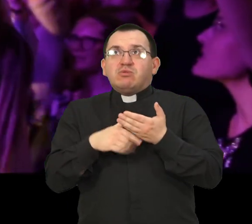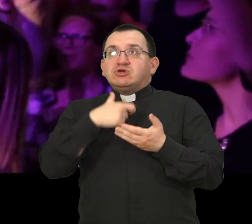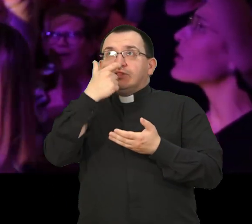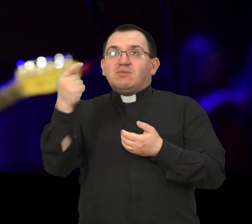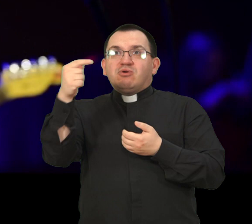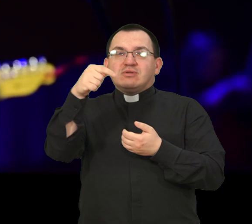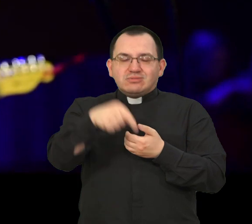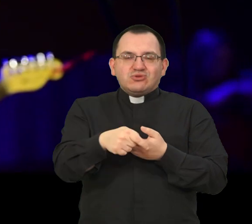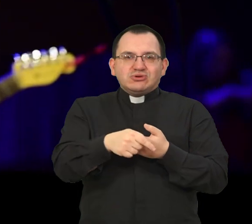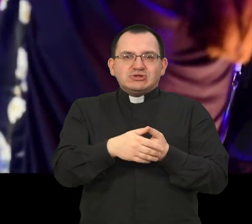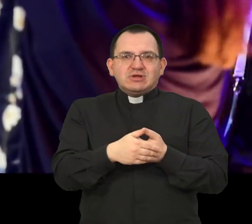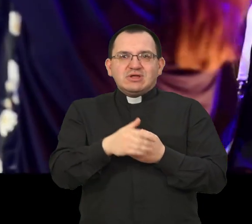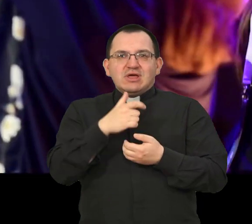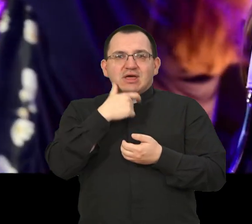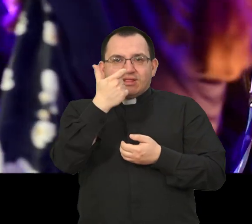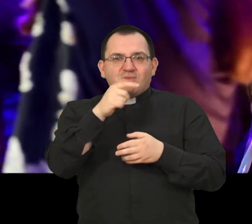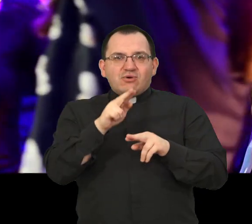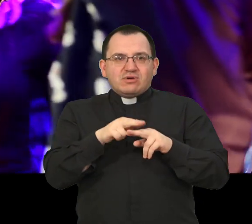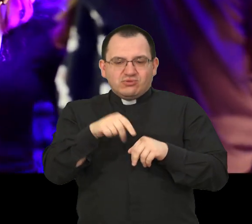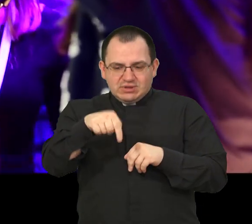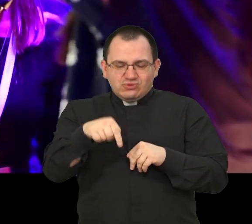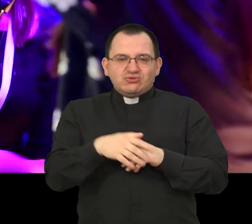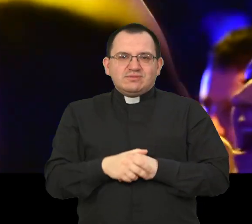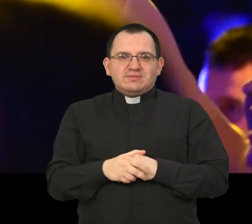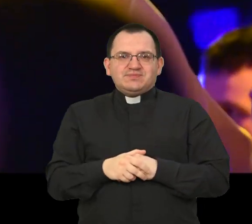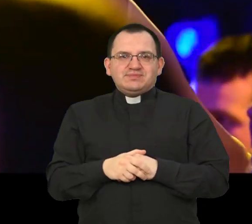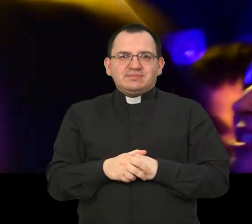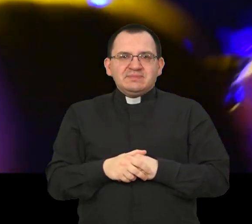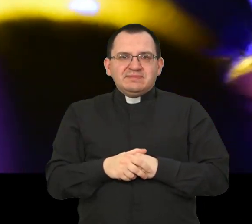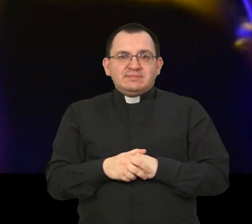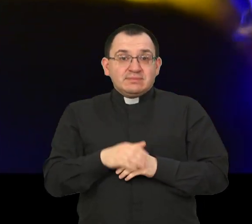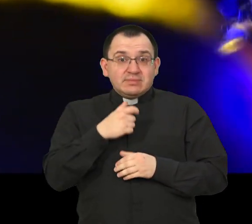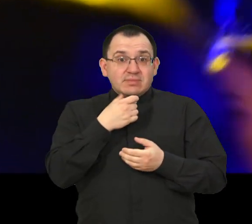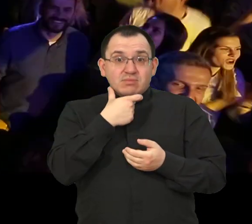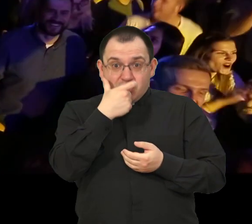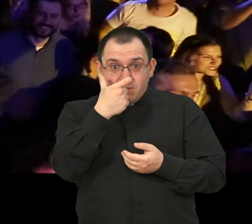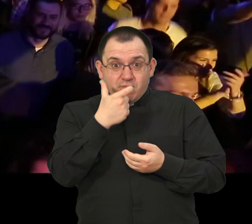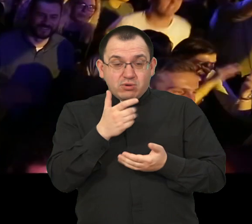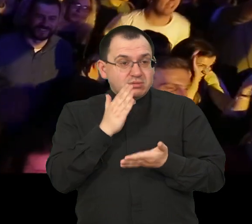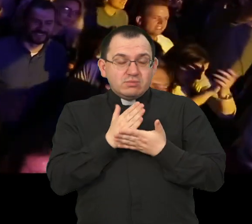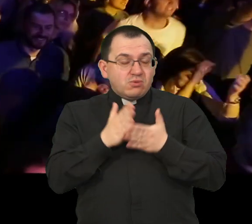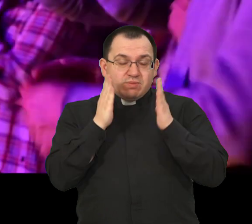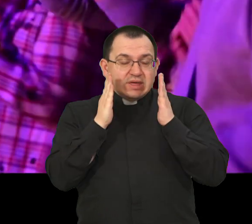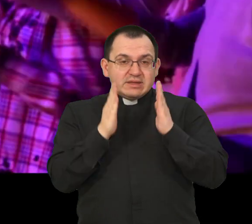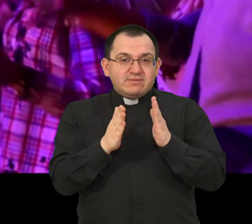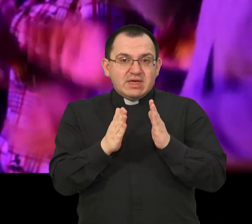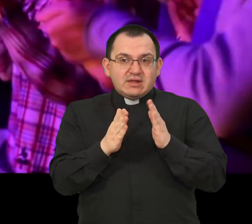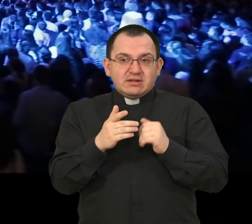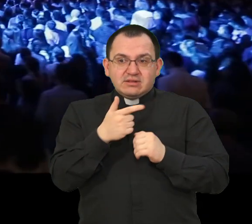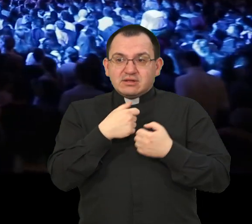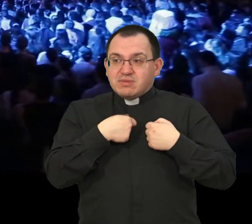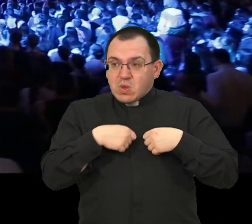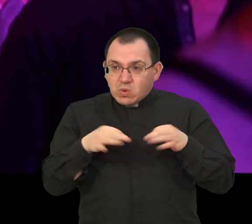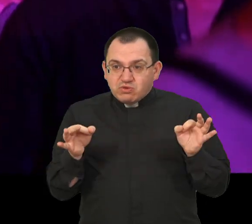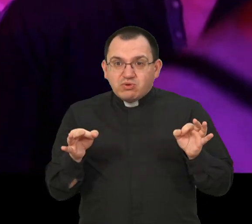samo otvoreni kao jedan kanal da Bog djeluje. Tako da, Bog je uvijek vjeran i kad god se otvorimo, On uvijek